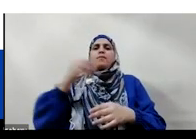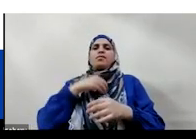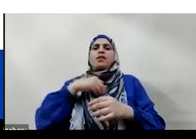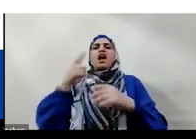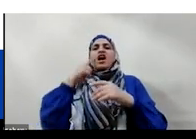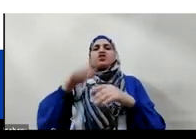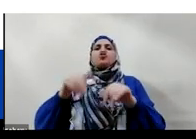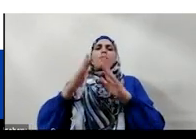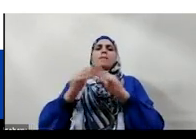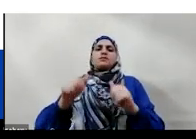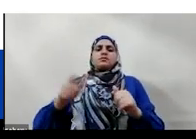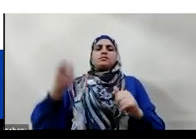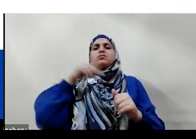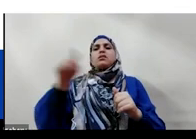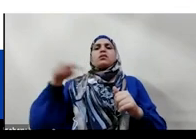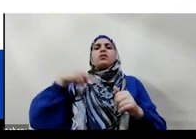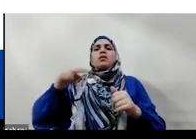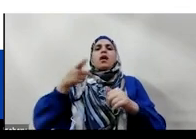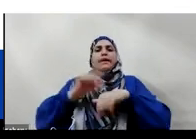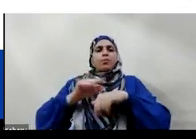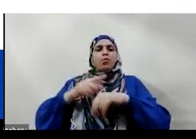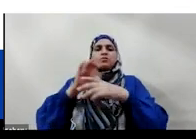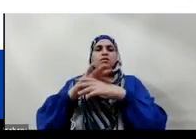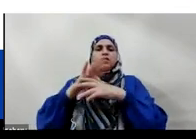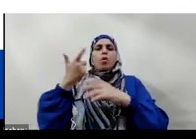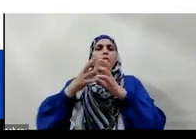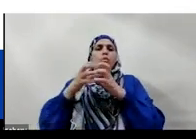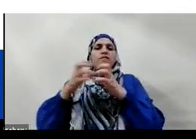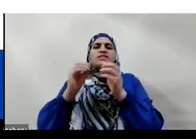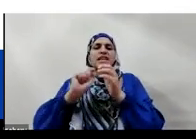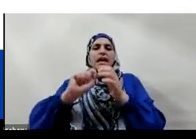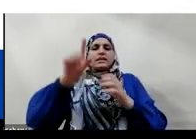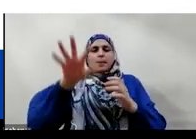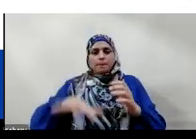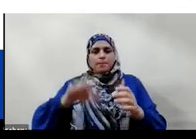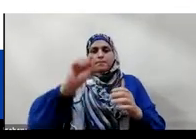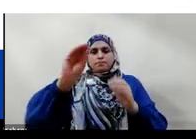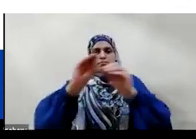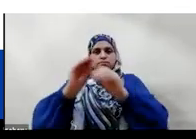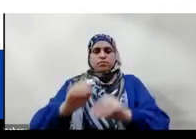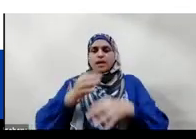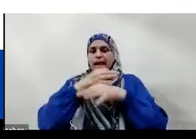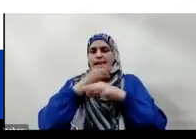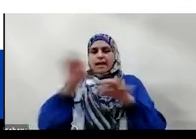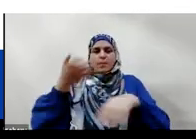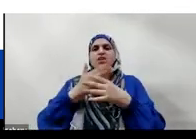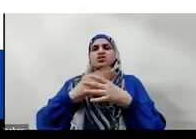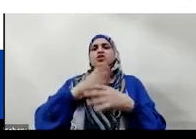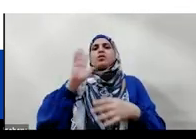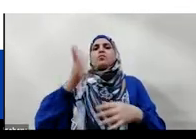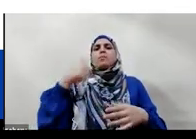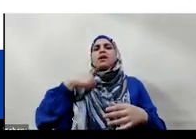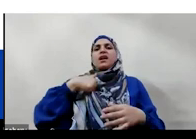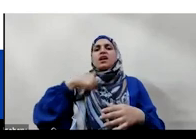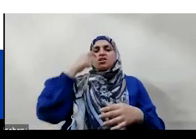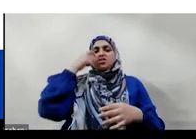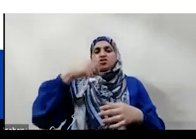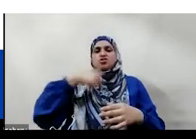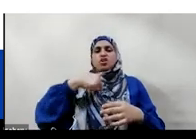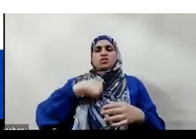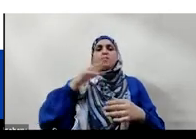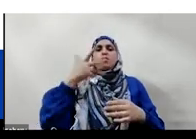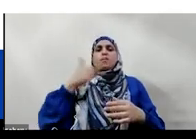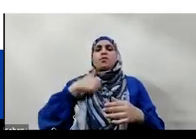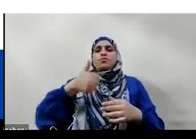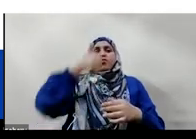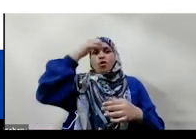رقم التليفون، وعلاقته بيا ايه. مهم جدا احطها لانه في بعض الاحيان ممكن الشخص المتقدم يتاهل على